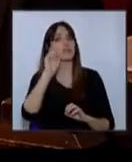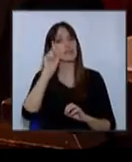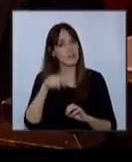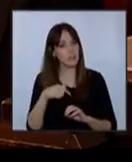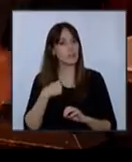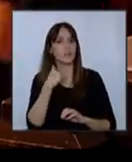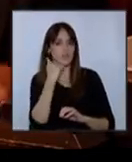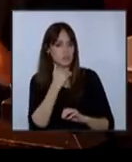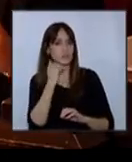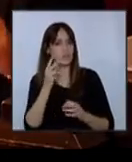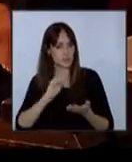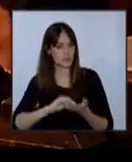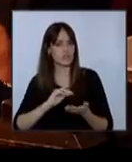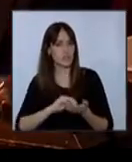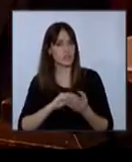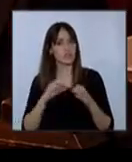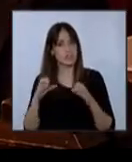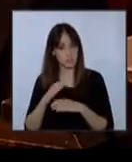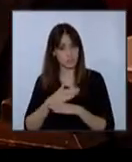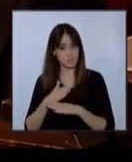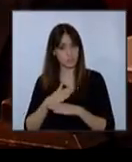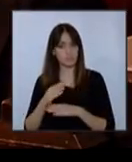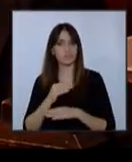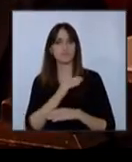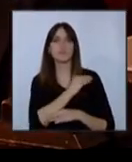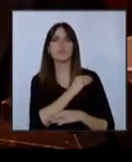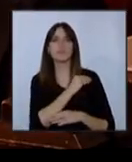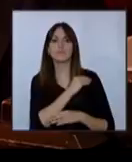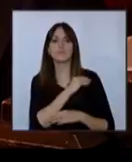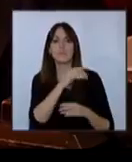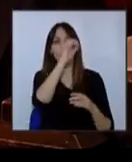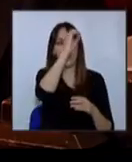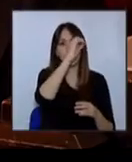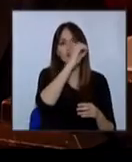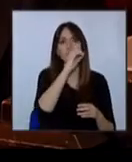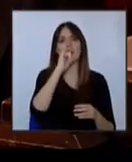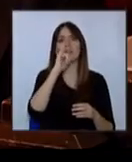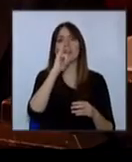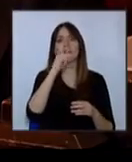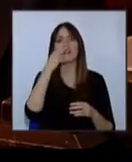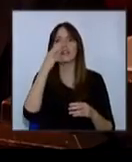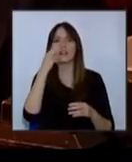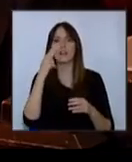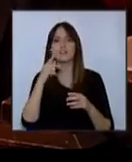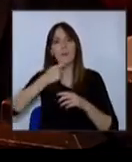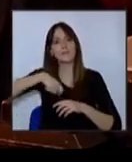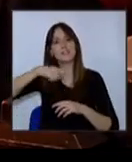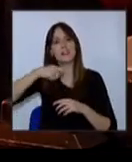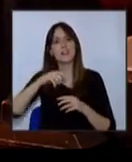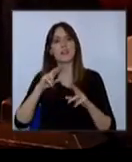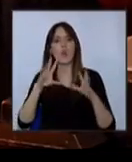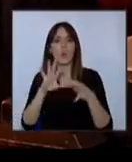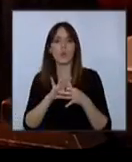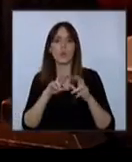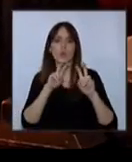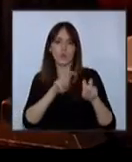moltes vegades a l'equip de govern, però el nostre grup municipal no ho sap, no sabem l'opinió i l'interès del president del Sindicat d'Unió de Pagesos. Per tant, el